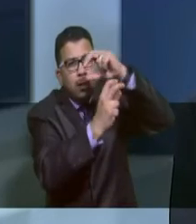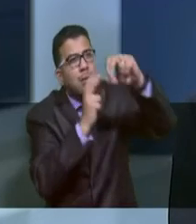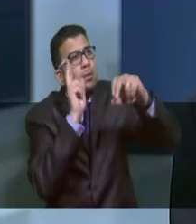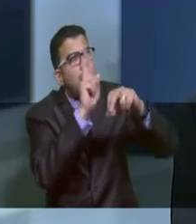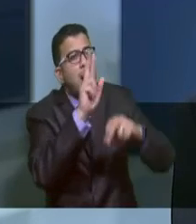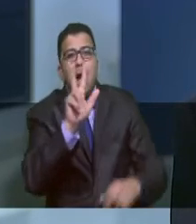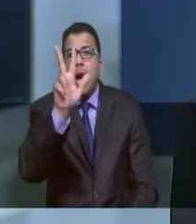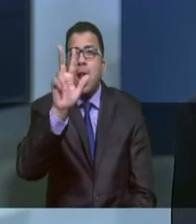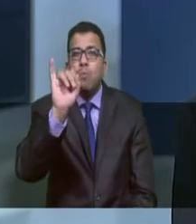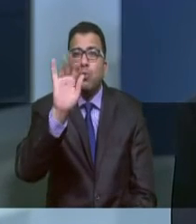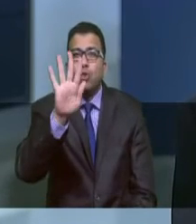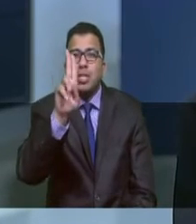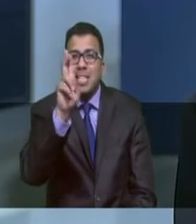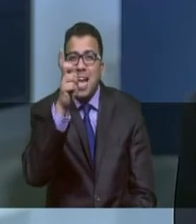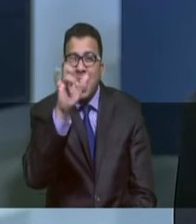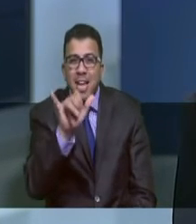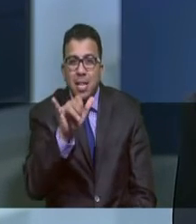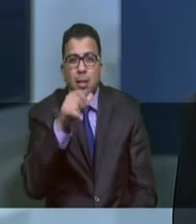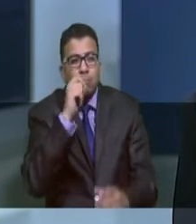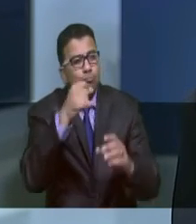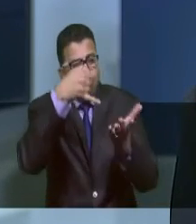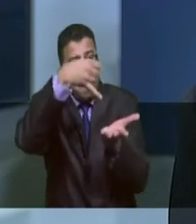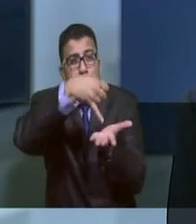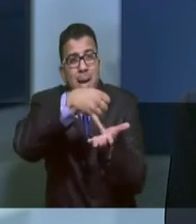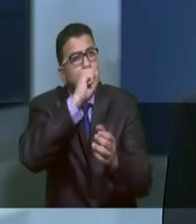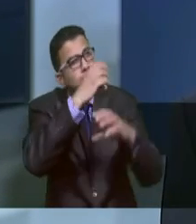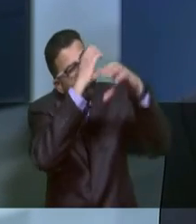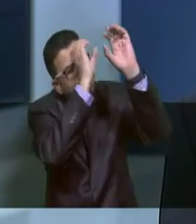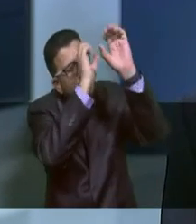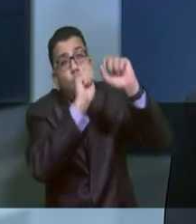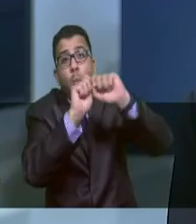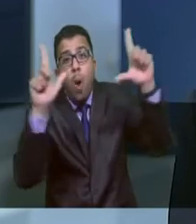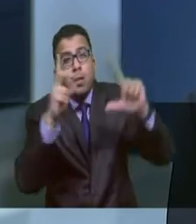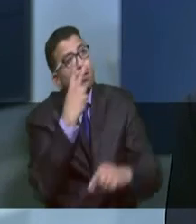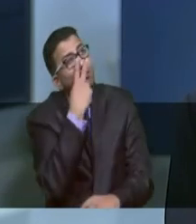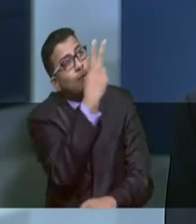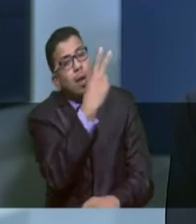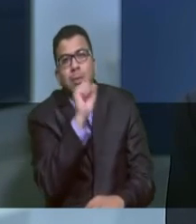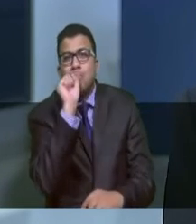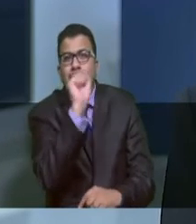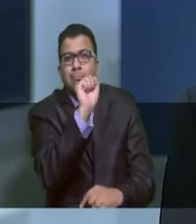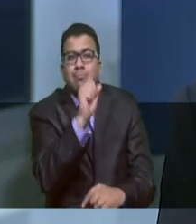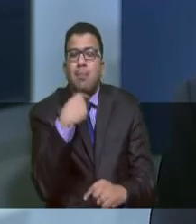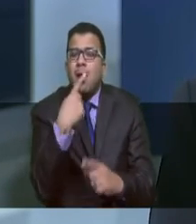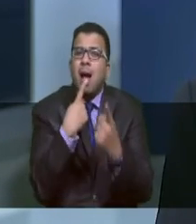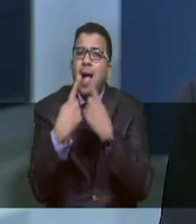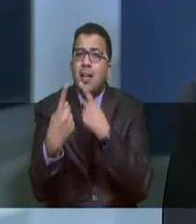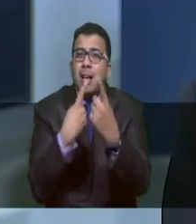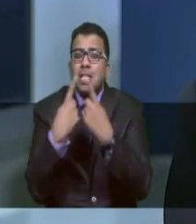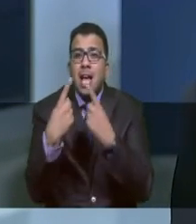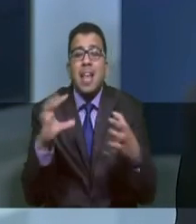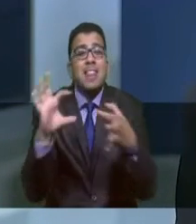المشتري باستخدام مرصد الشارقة الفلكي، بالإضافة إلى الحديث عن